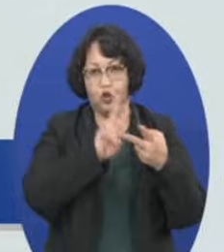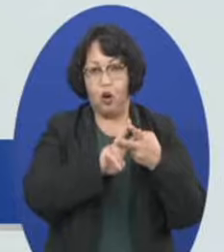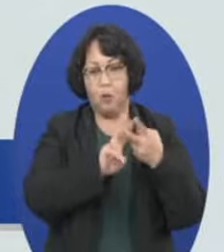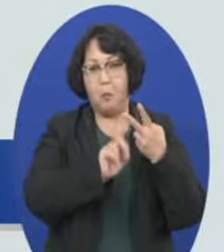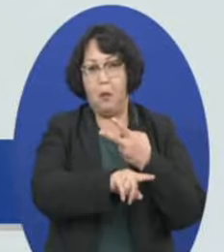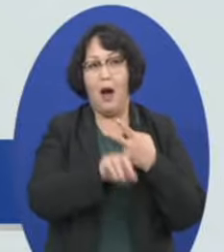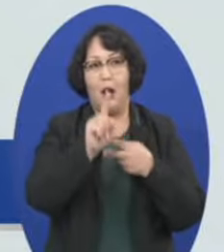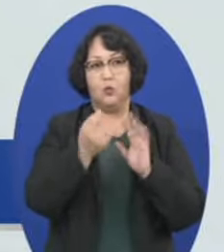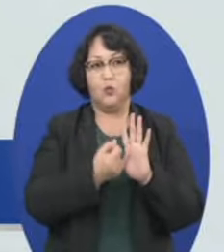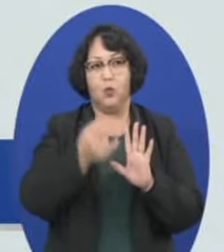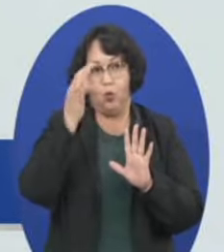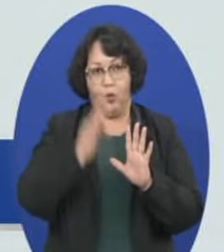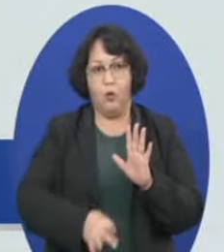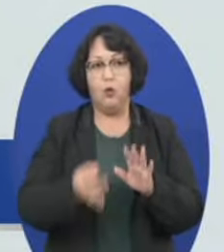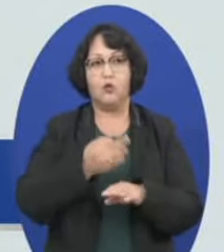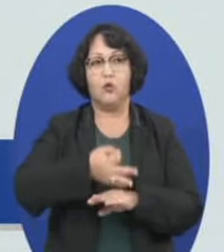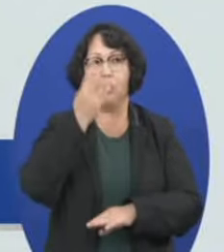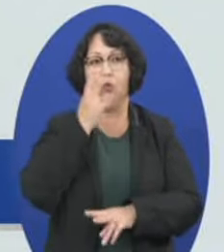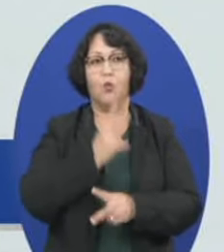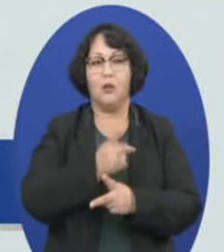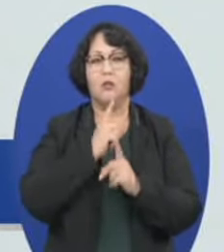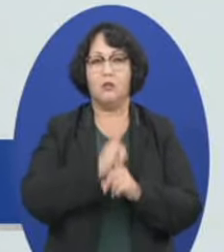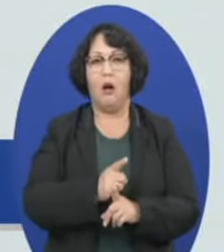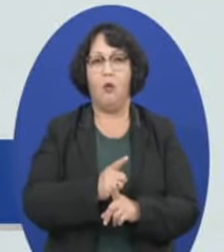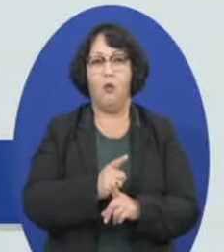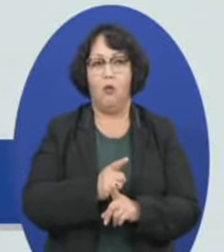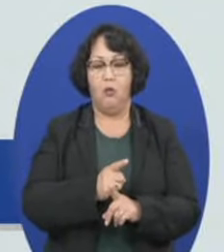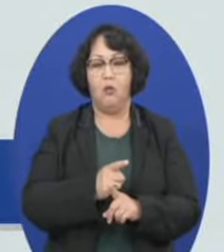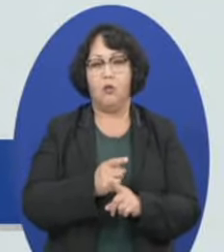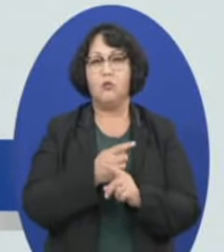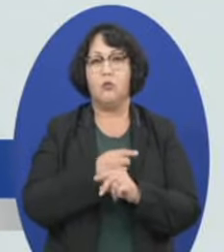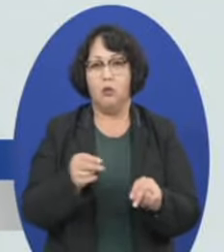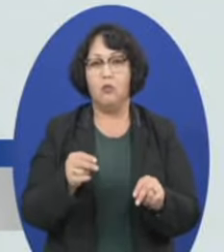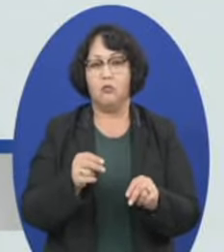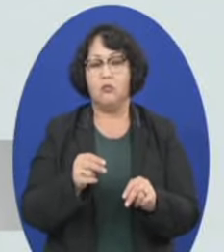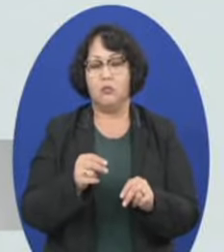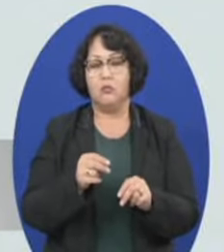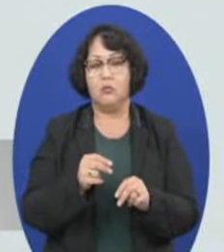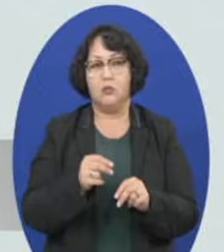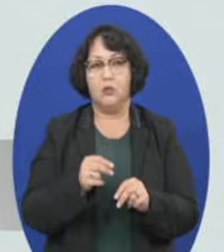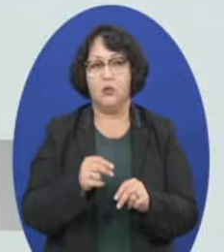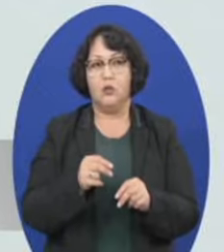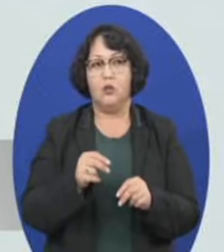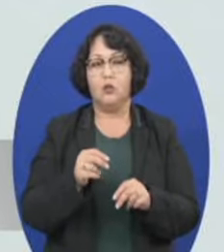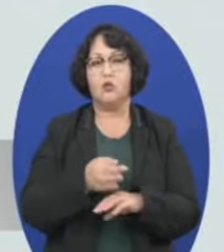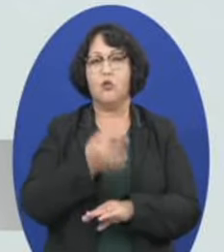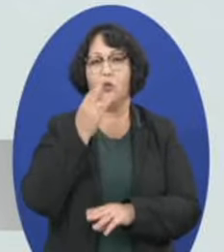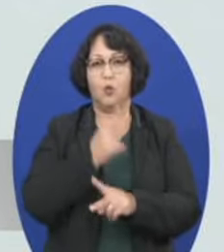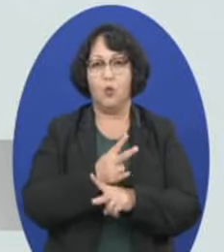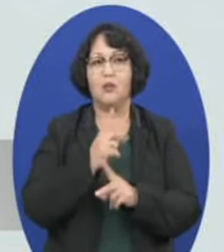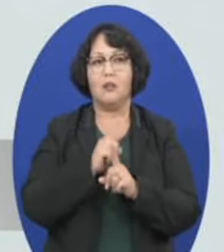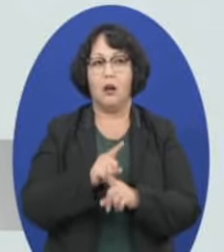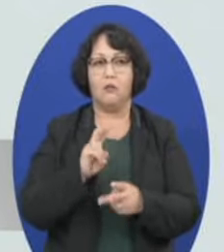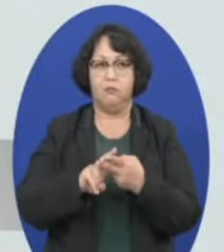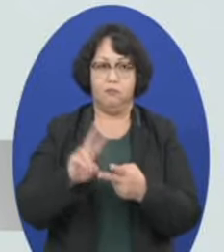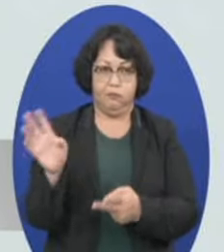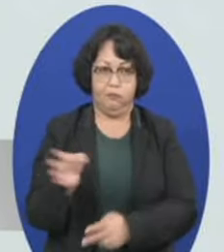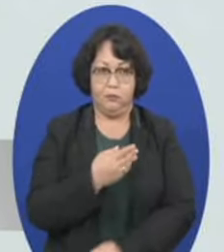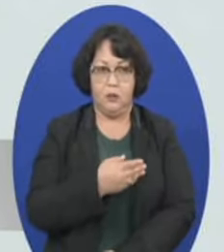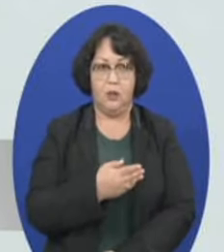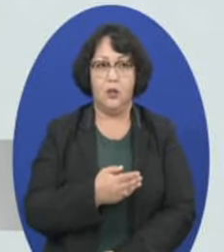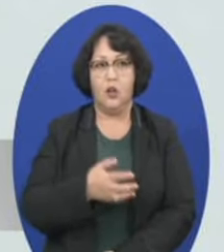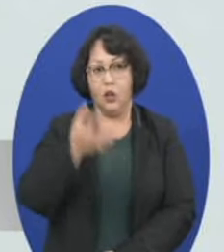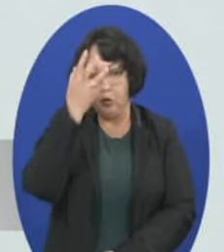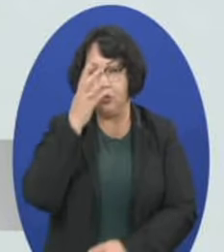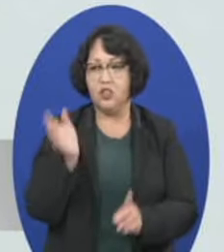орчим хувийг өршөөхөөр хууль их хурл өргөн мэдүүлсэн. За их хурл бол хилцэх явцтай. А төр одоо бас өршөөх гэх юм уу төр төмөр нутгаа